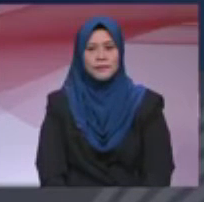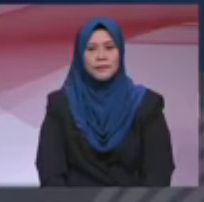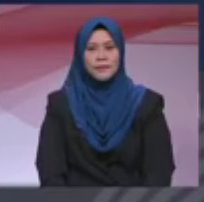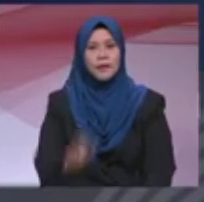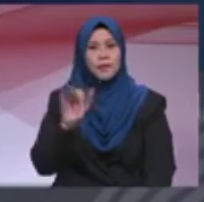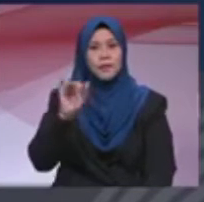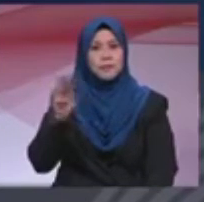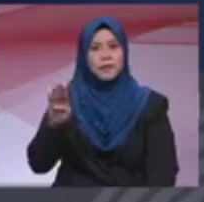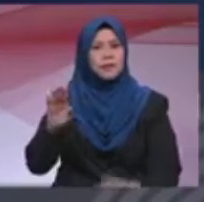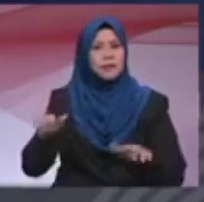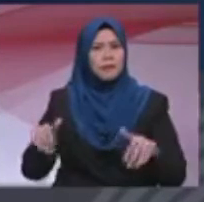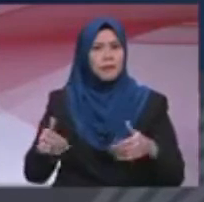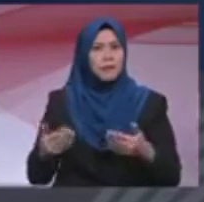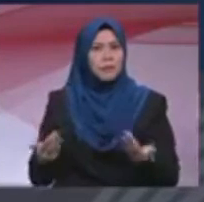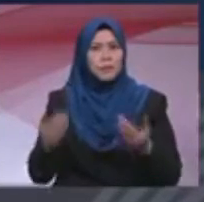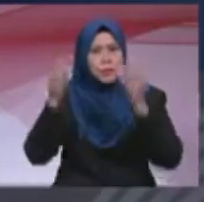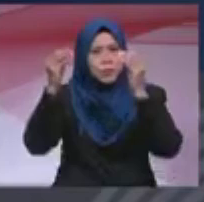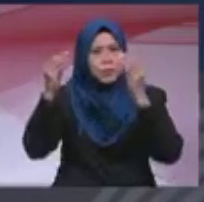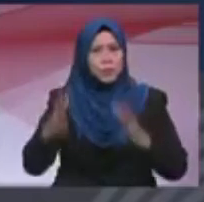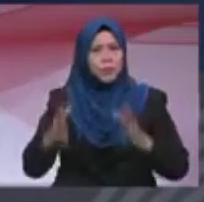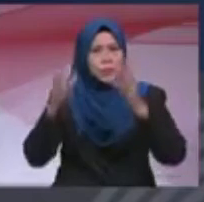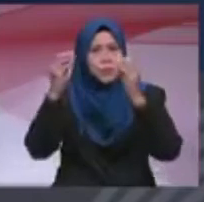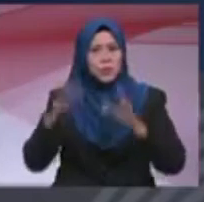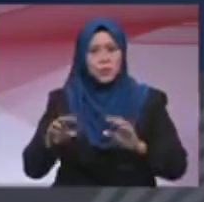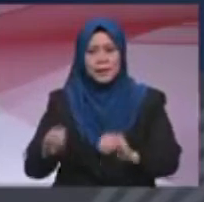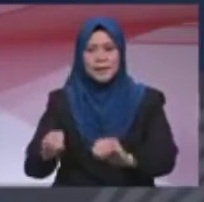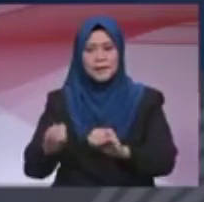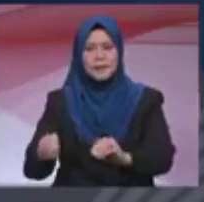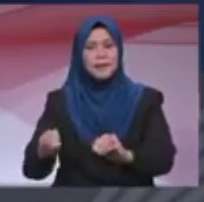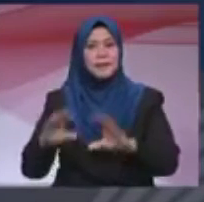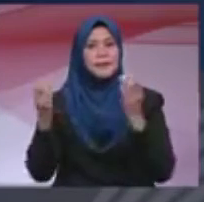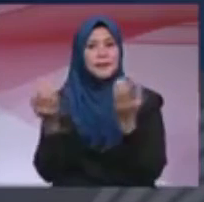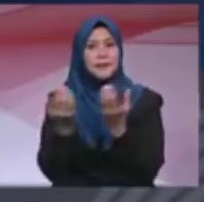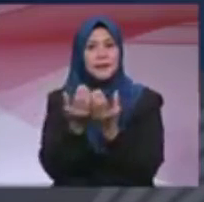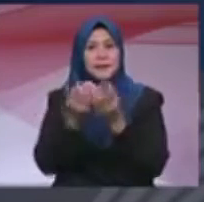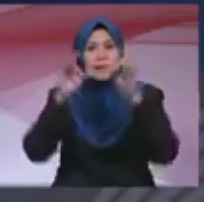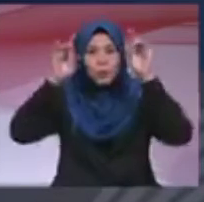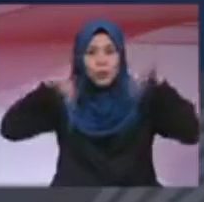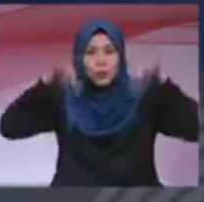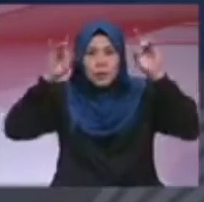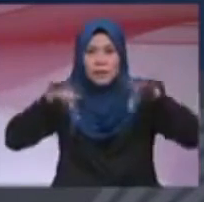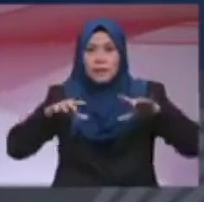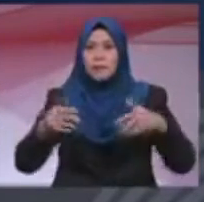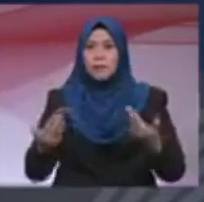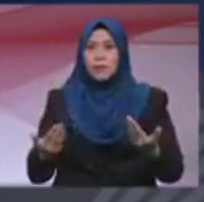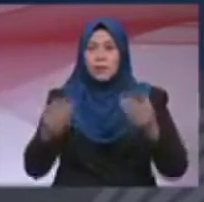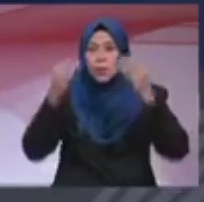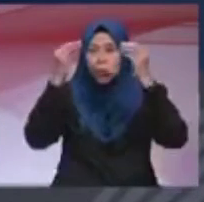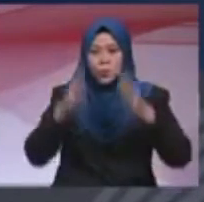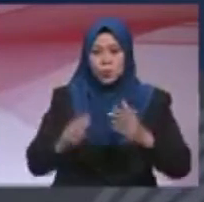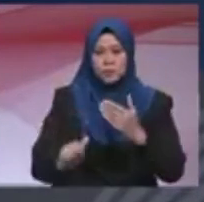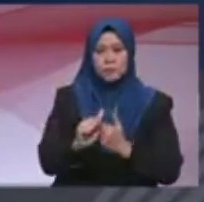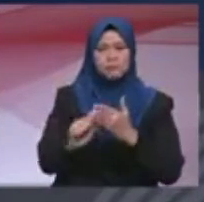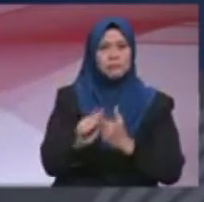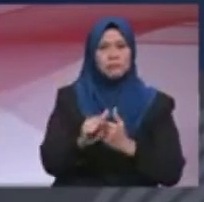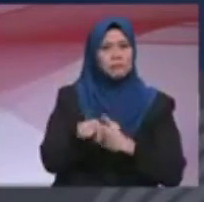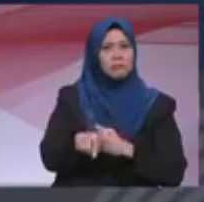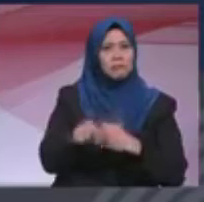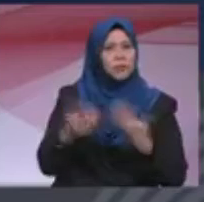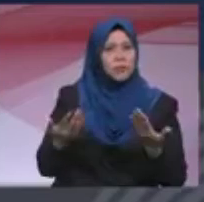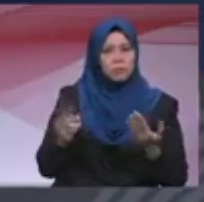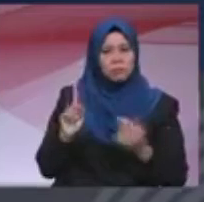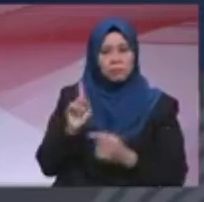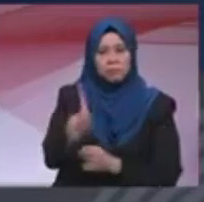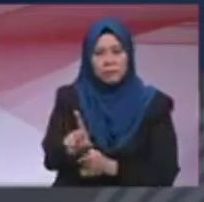YB, bagaimana pula dengan guru-guru yang mengajar kelas peperiksaan? Katakan guru-guru ni guru-guru berisiko tinggi, seperti